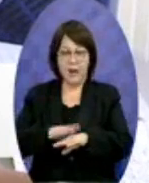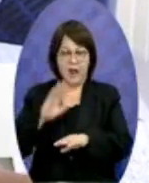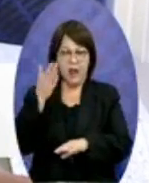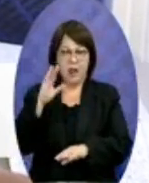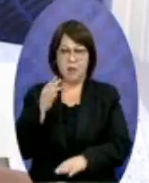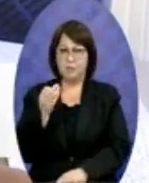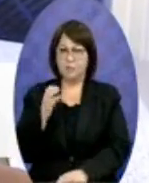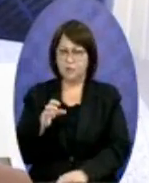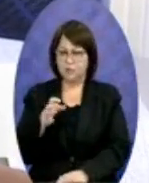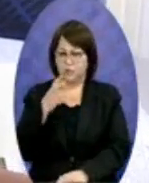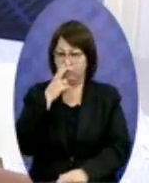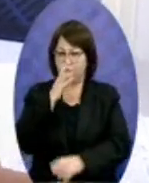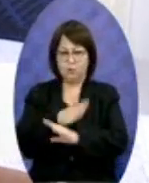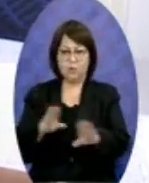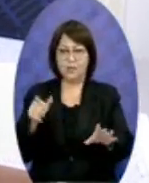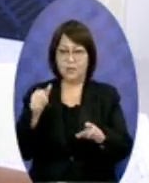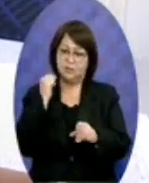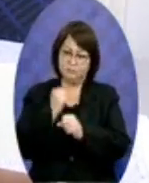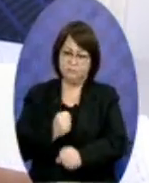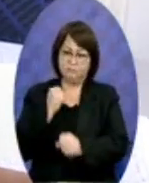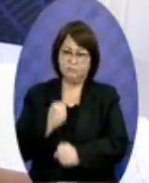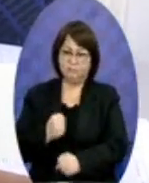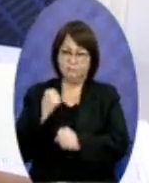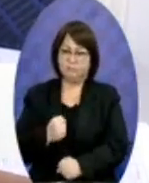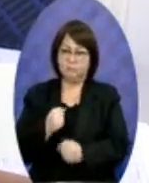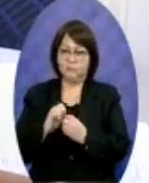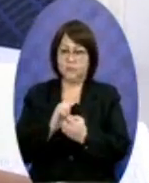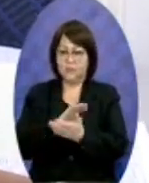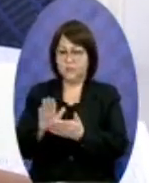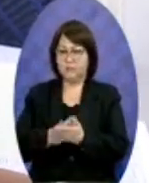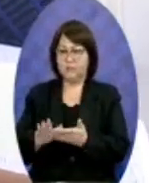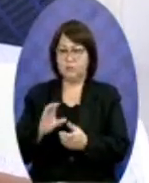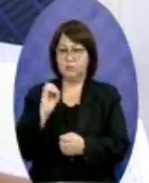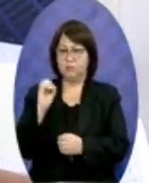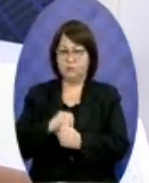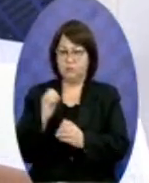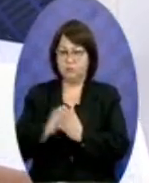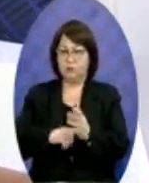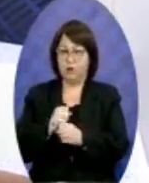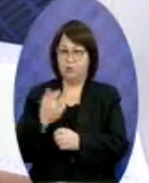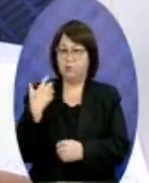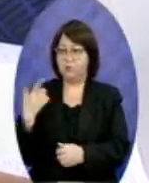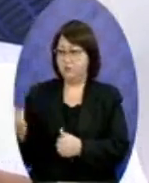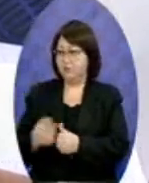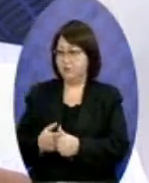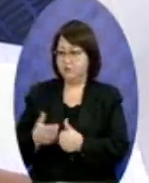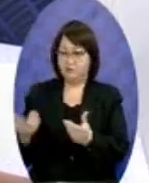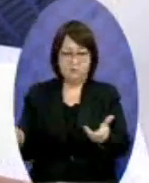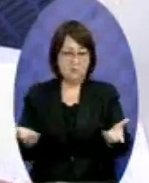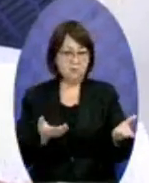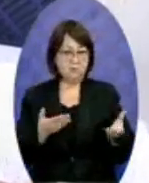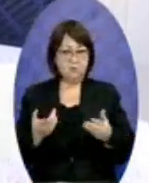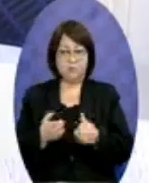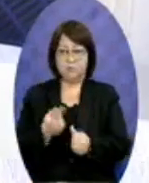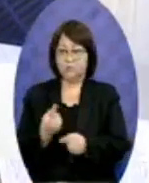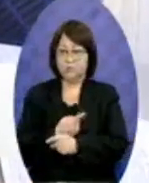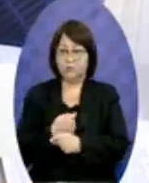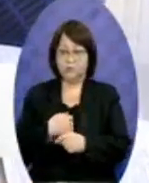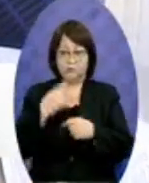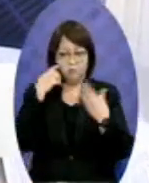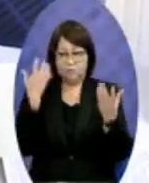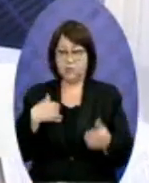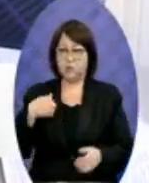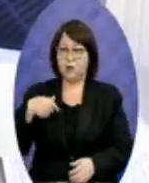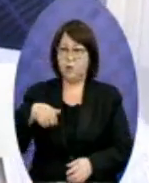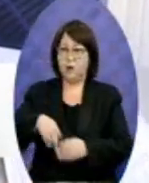гэж байдаг. Тэгээд тэднээс одоо тэдний хариуцлагаас юм уу одоо хинийх нь хариуцлагаас юм болоо тэгэл халтарч байна л өглөө юм болох цаа